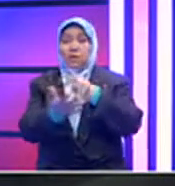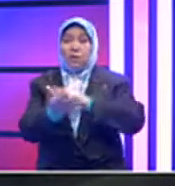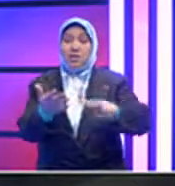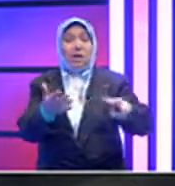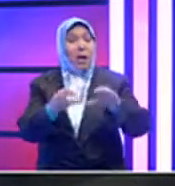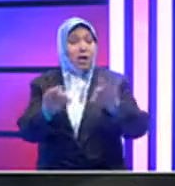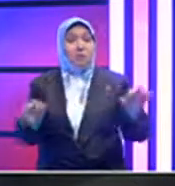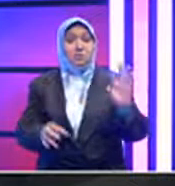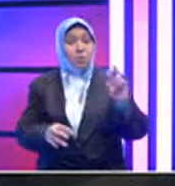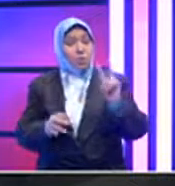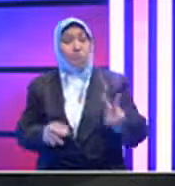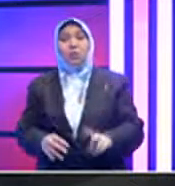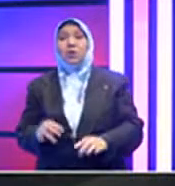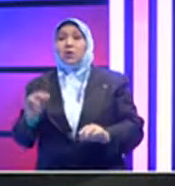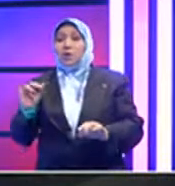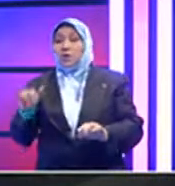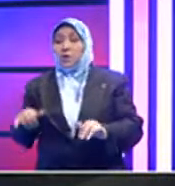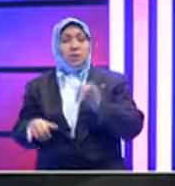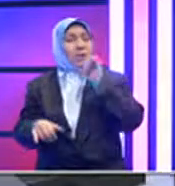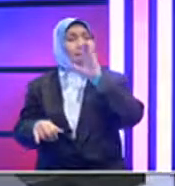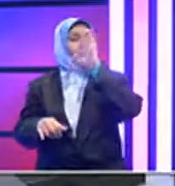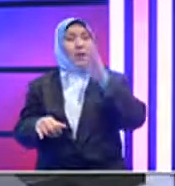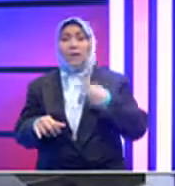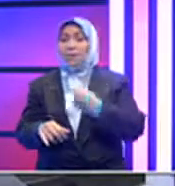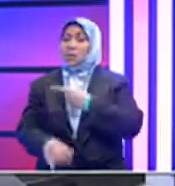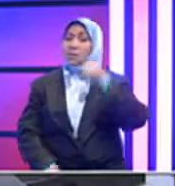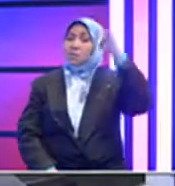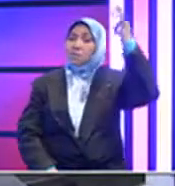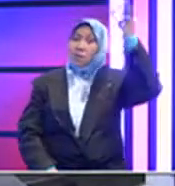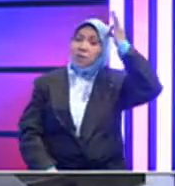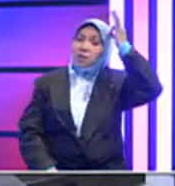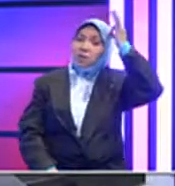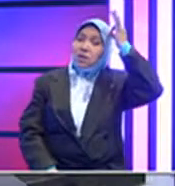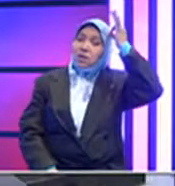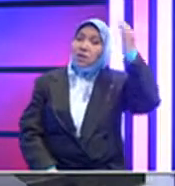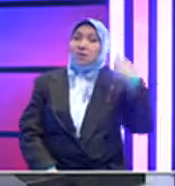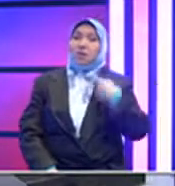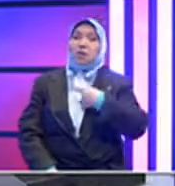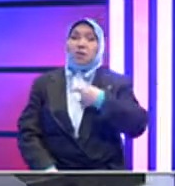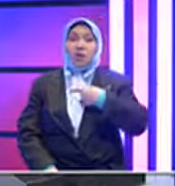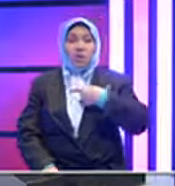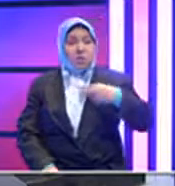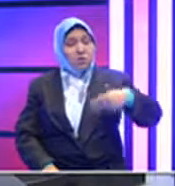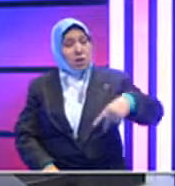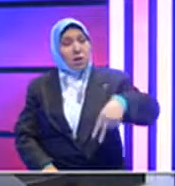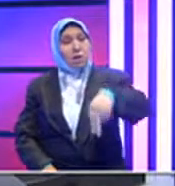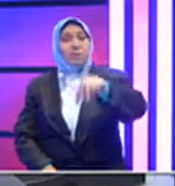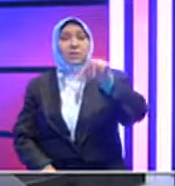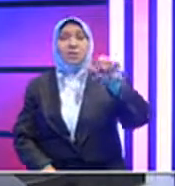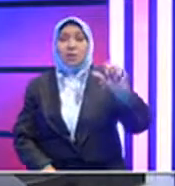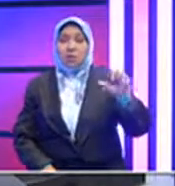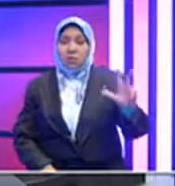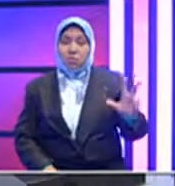10290 saja tak pernah kita tapi kisah kita akan berjalan sejauh ini 385